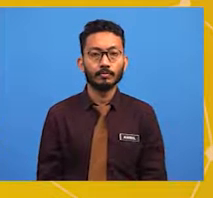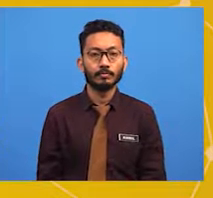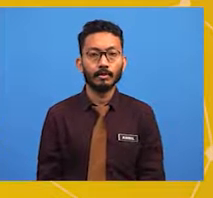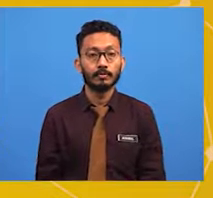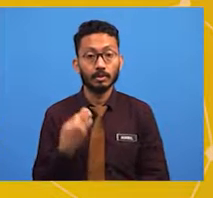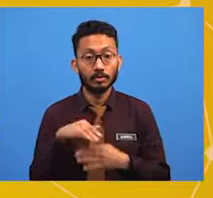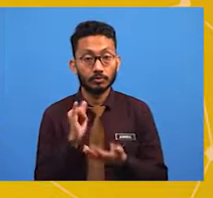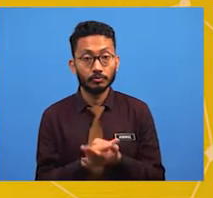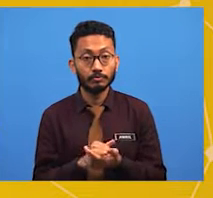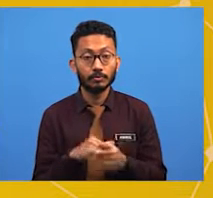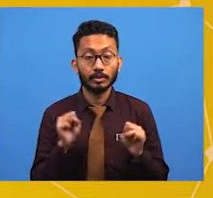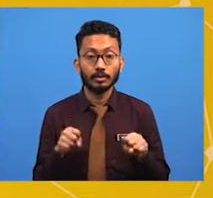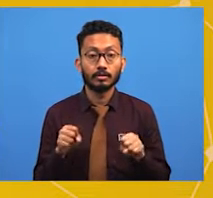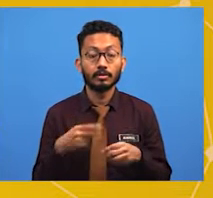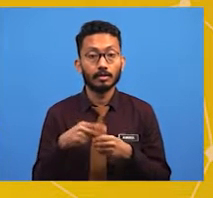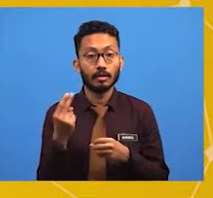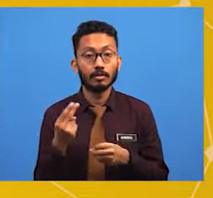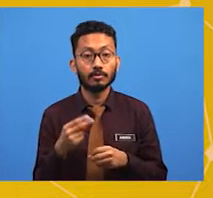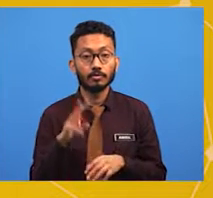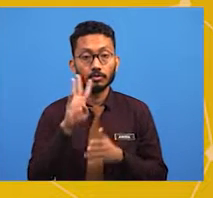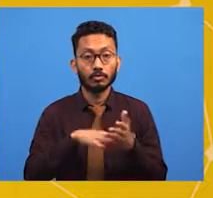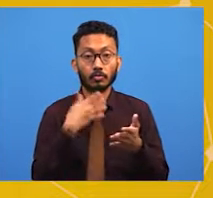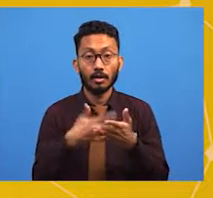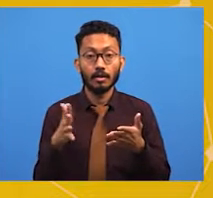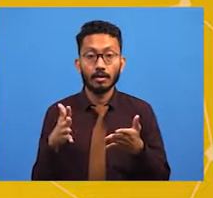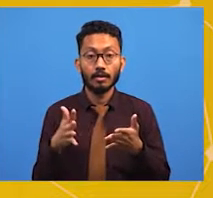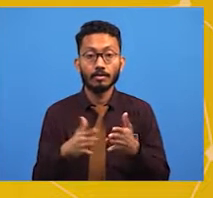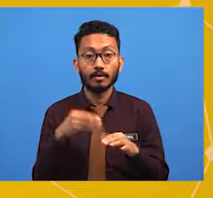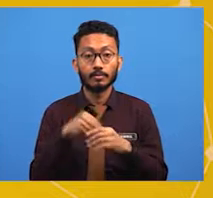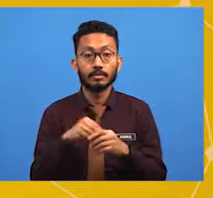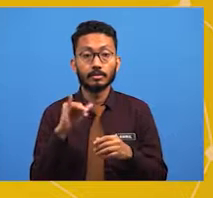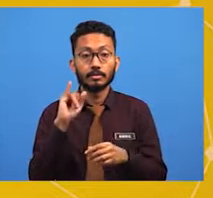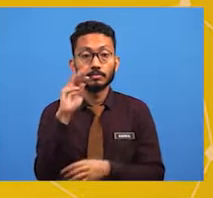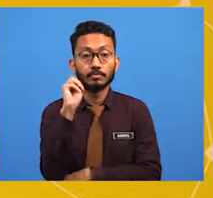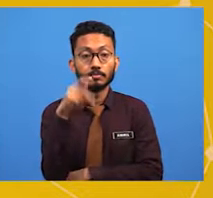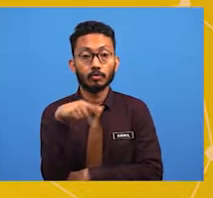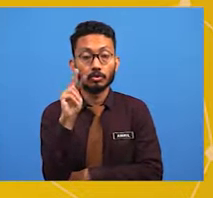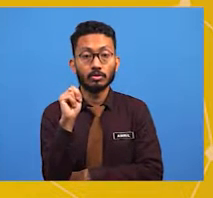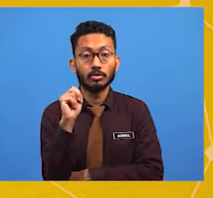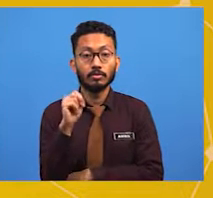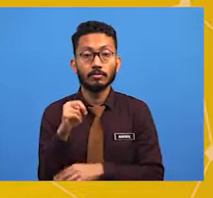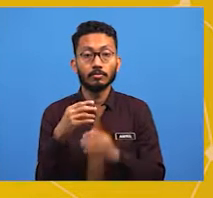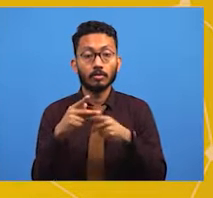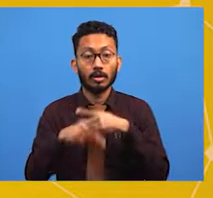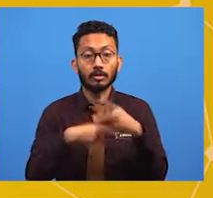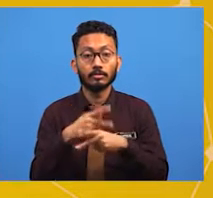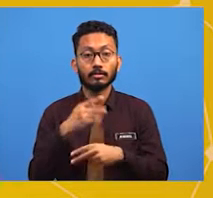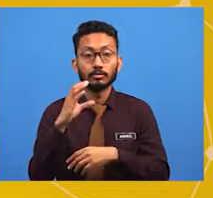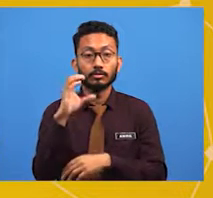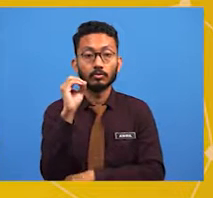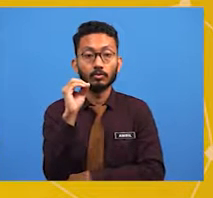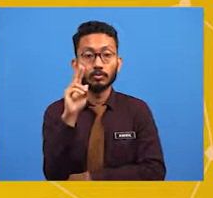Kemudian, boleh hasilkan jadual, input, proses dan output sebagai